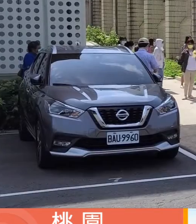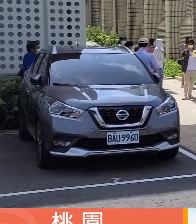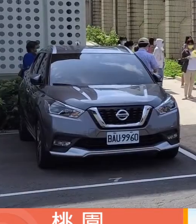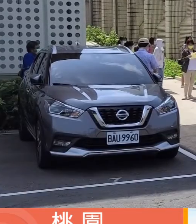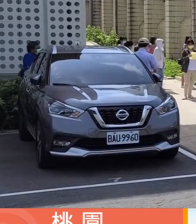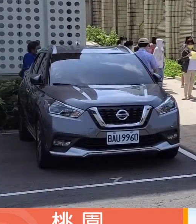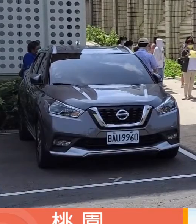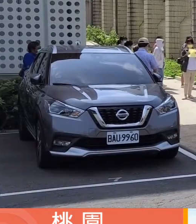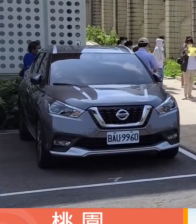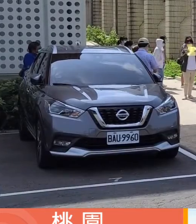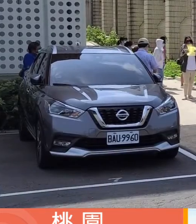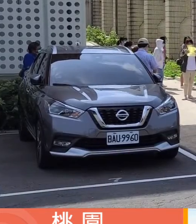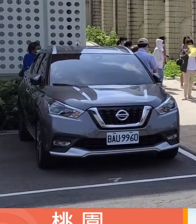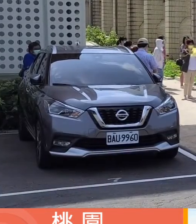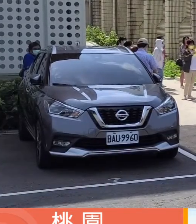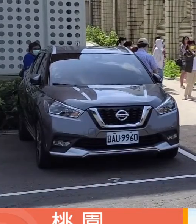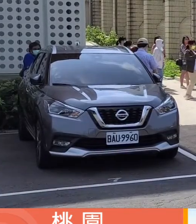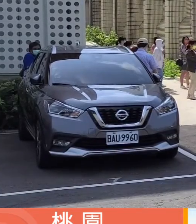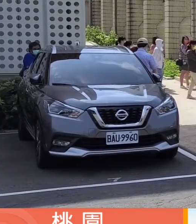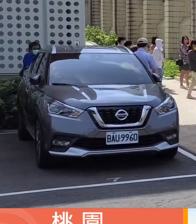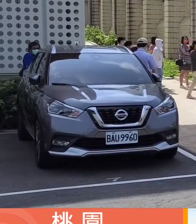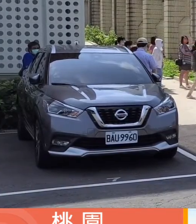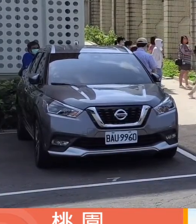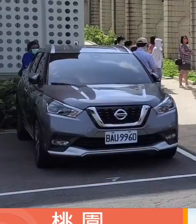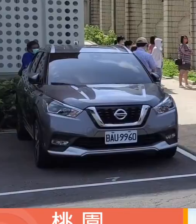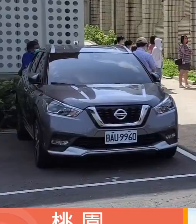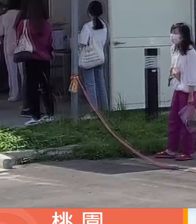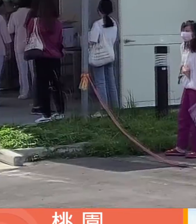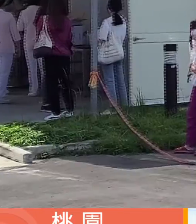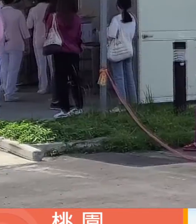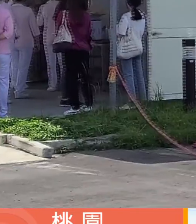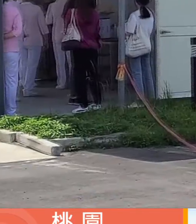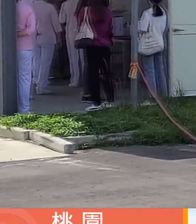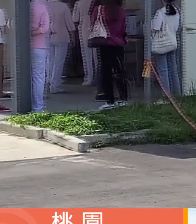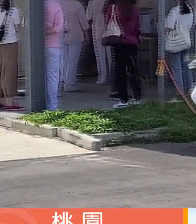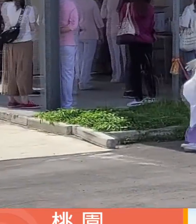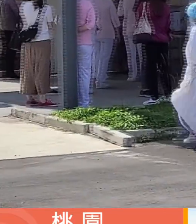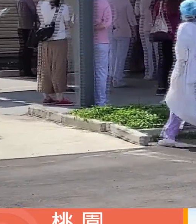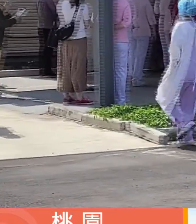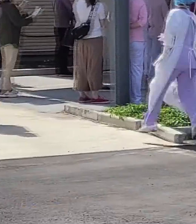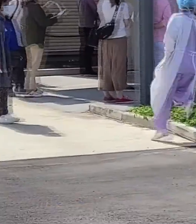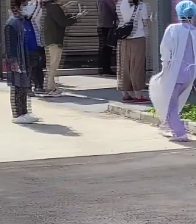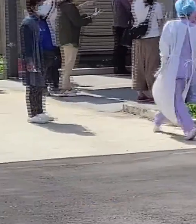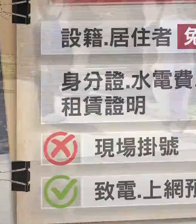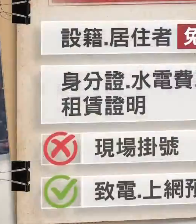召回出院的患者来进一步裁检，防堵病毒再扩散。